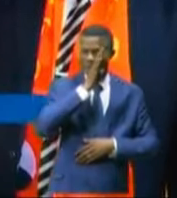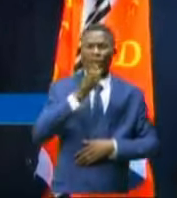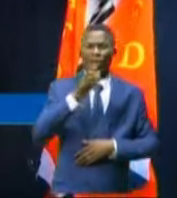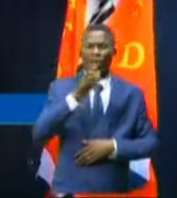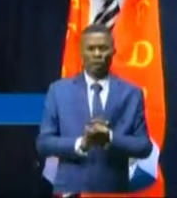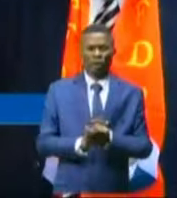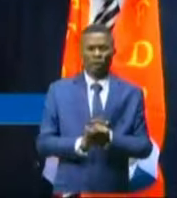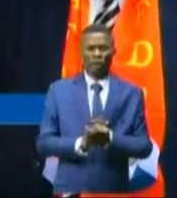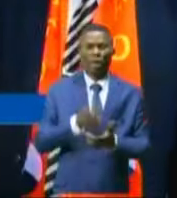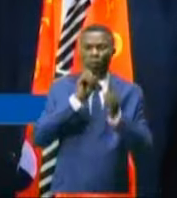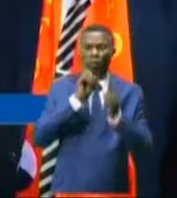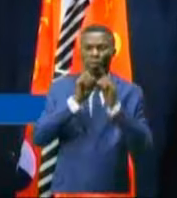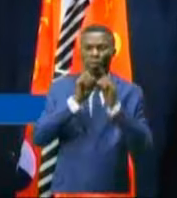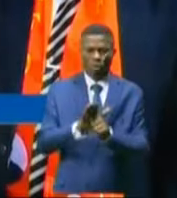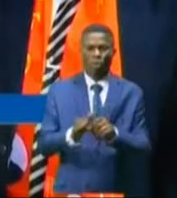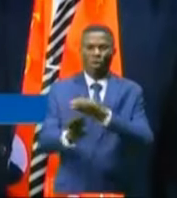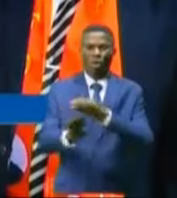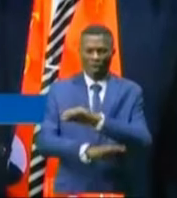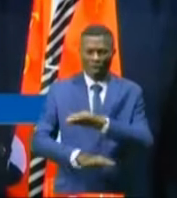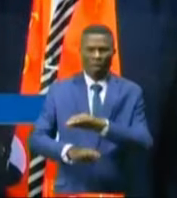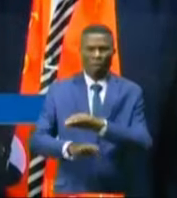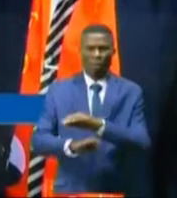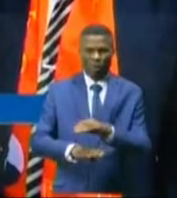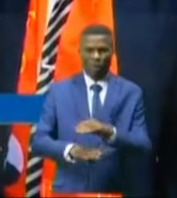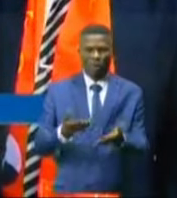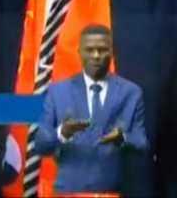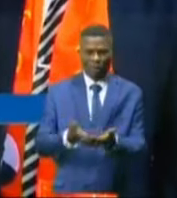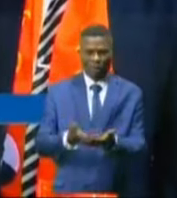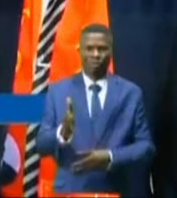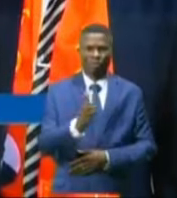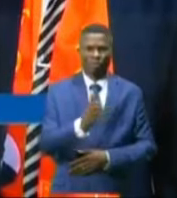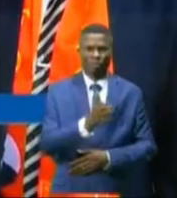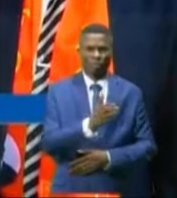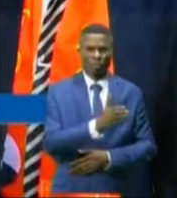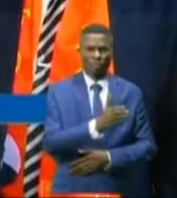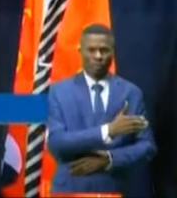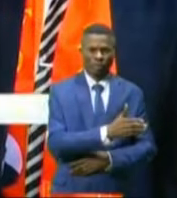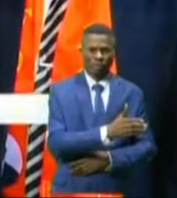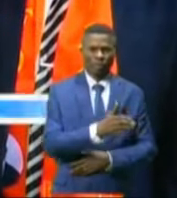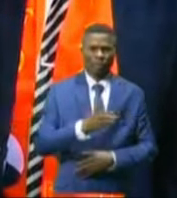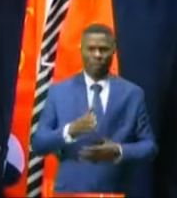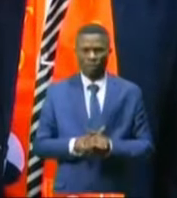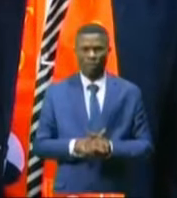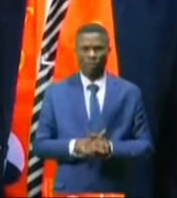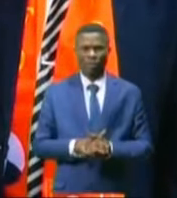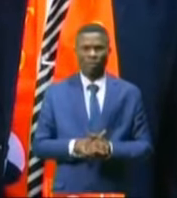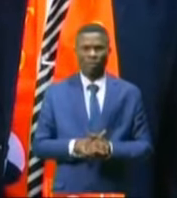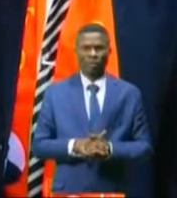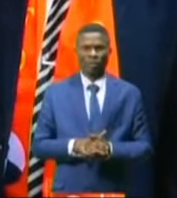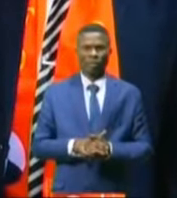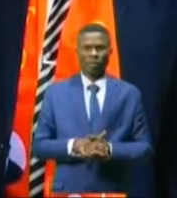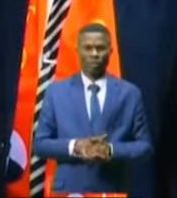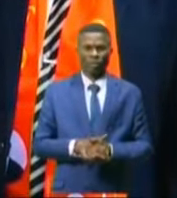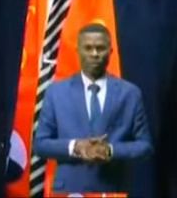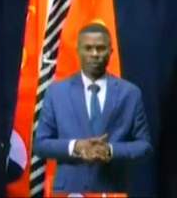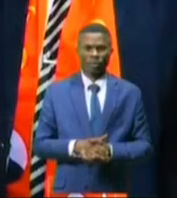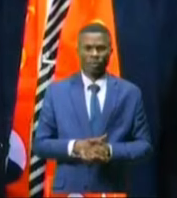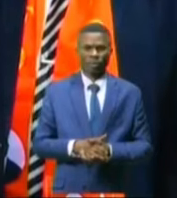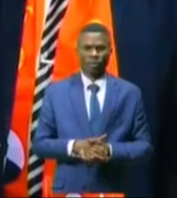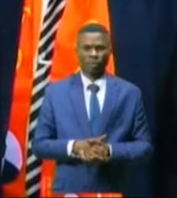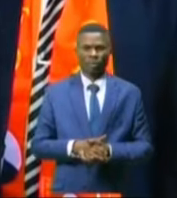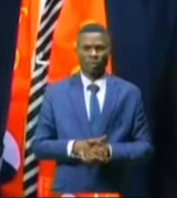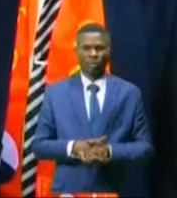nous retenons et nous voyons pour que la DC et les groupements